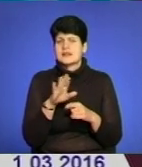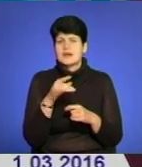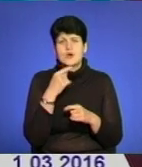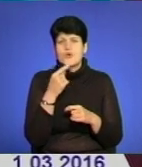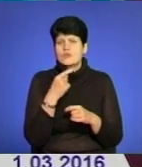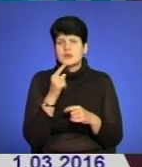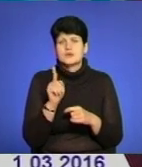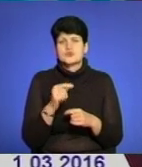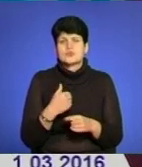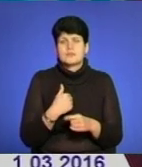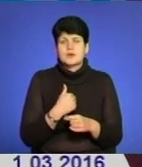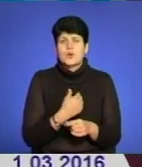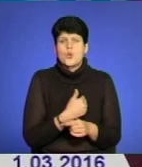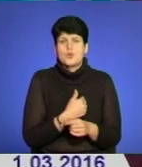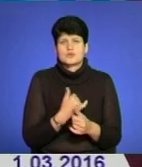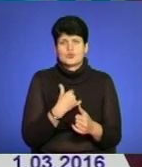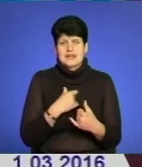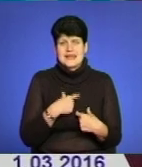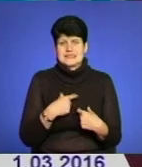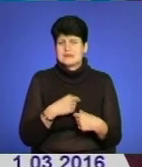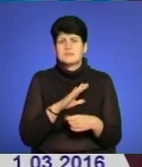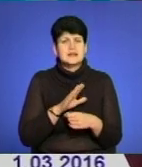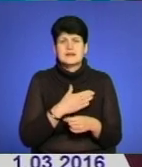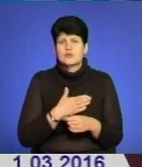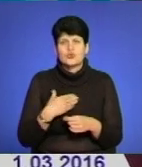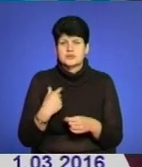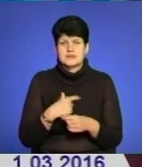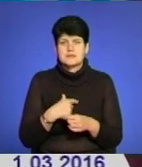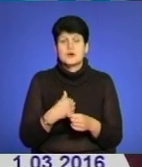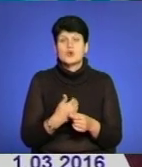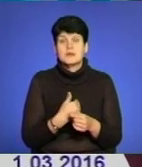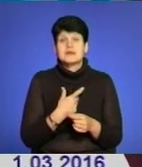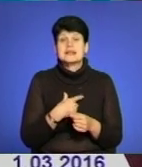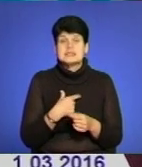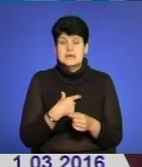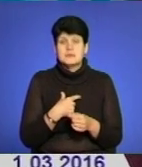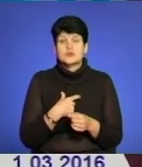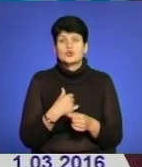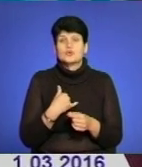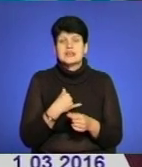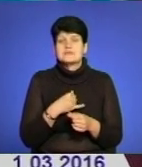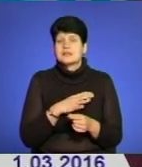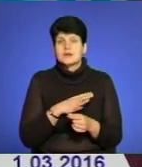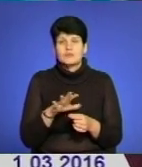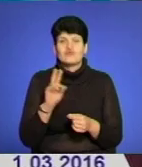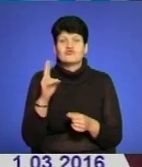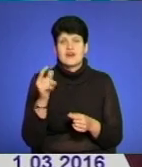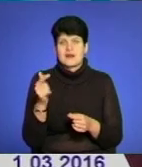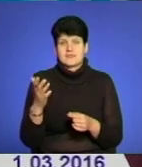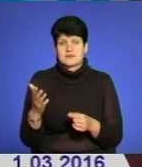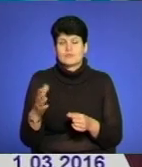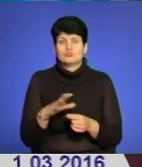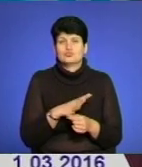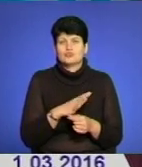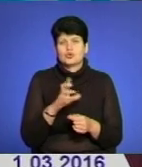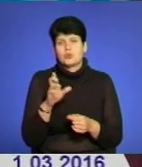ми хочемо щось для себе. Ми не хочемо для себе, бо якби ми хотіли для себе, то в нас би не був тариф 2 гривні, а в нас би